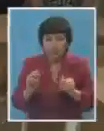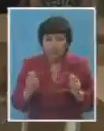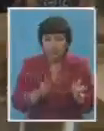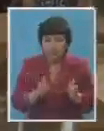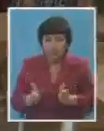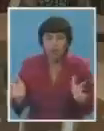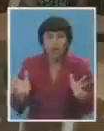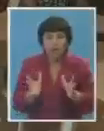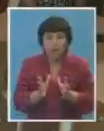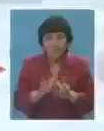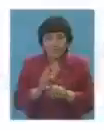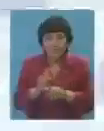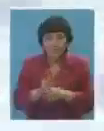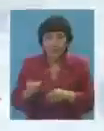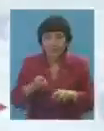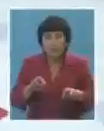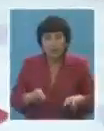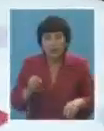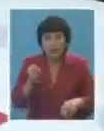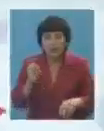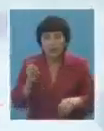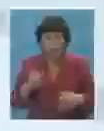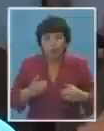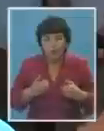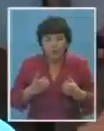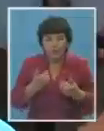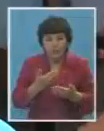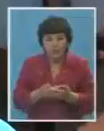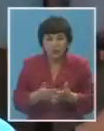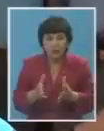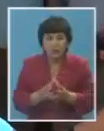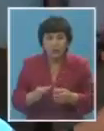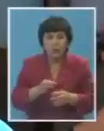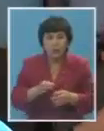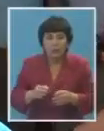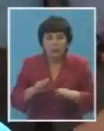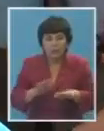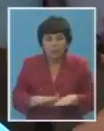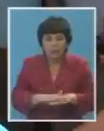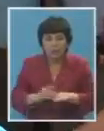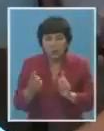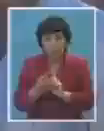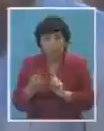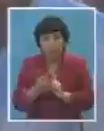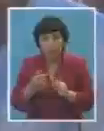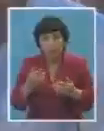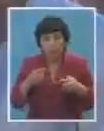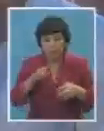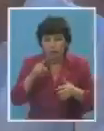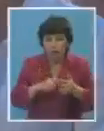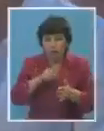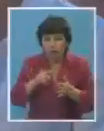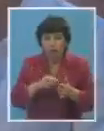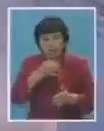отыр. Ғимаратты аралап көрген облыс әкімі Алтай Көлгінов ризашылық сезімін білдірді. Өңір басшысы жергілікті тұрғындармен жүздесі, олардың түрлі сауалдарына